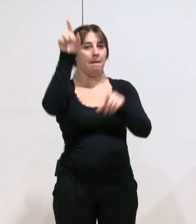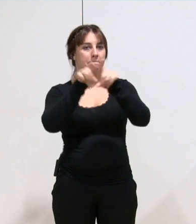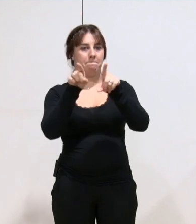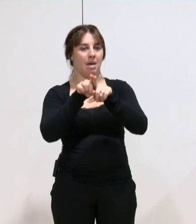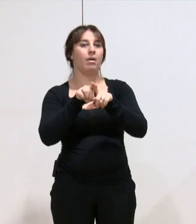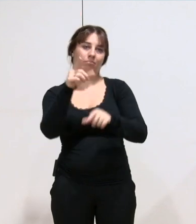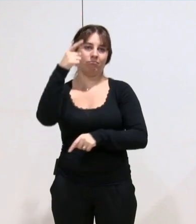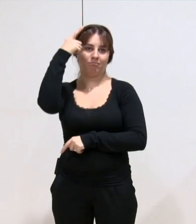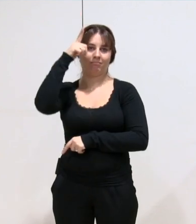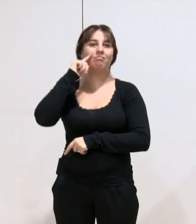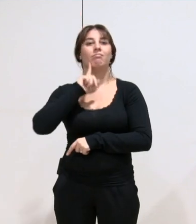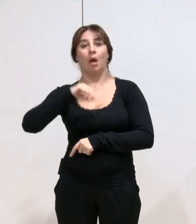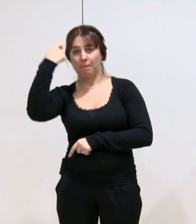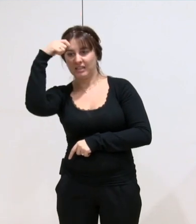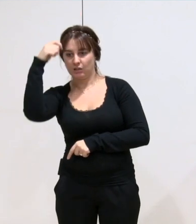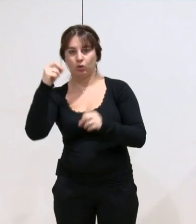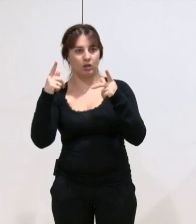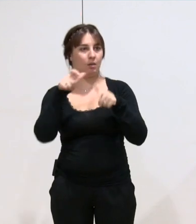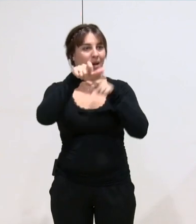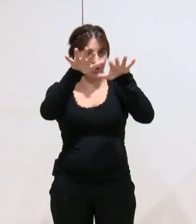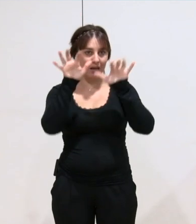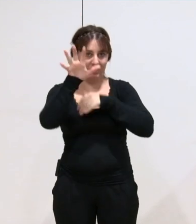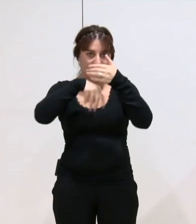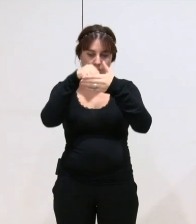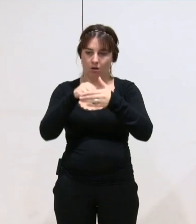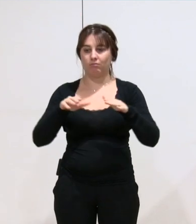Oui, la présidente, c'est ça. Les administrateurs, bon.